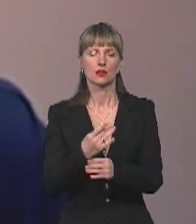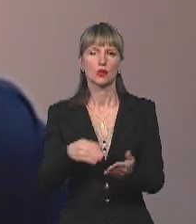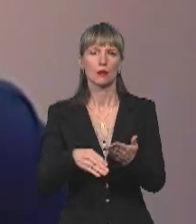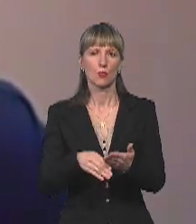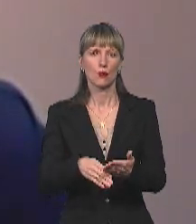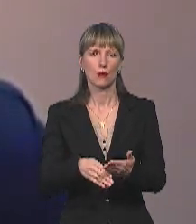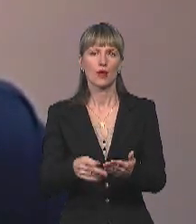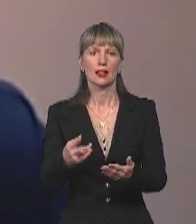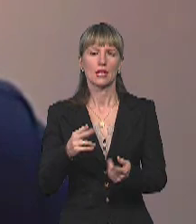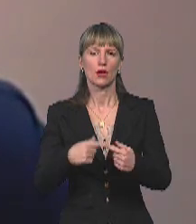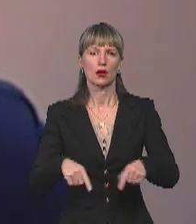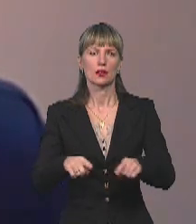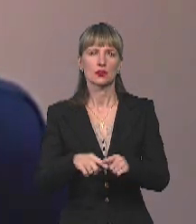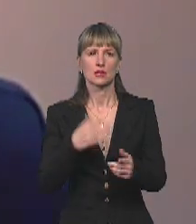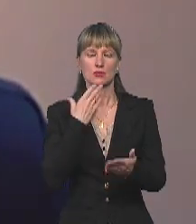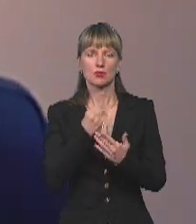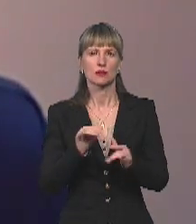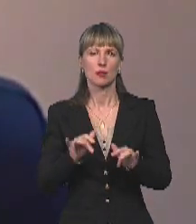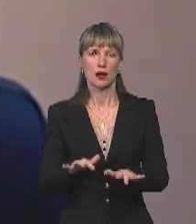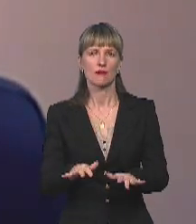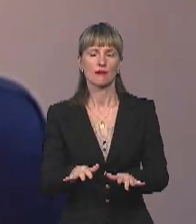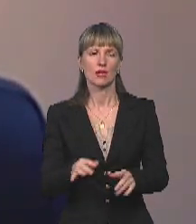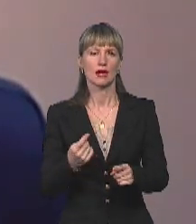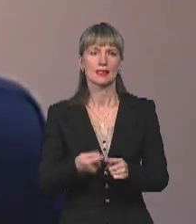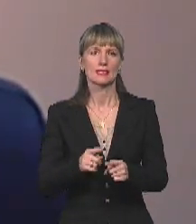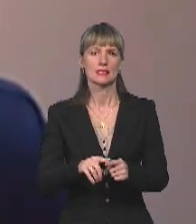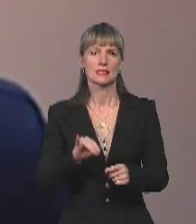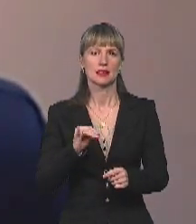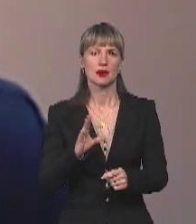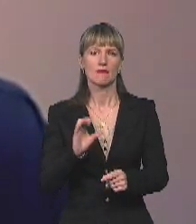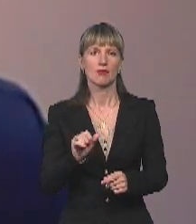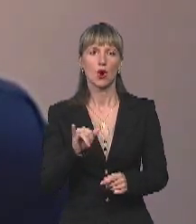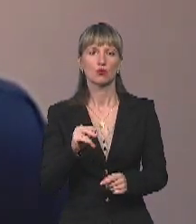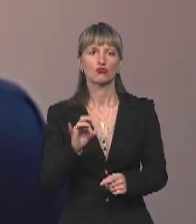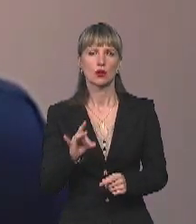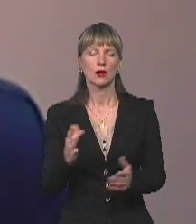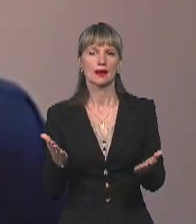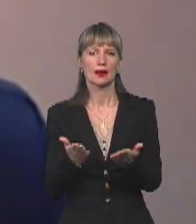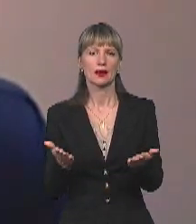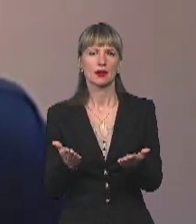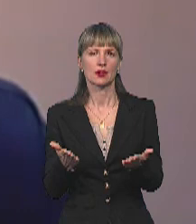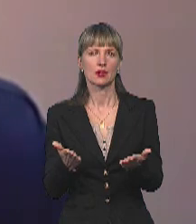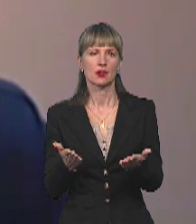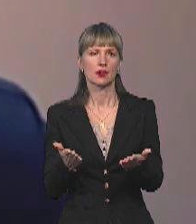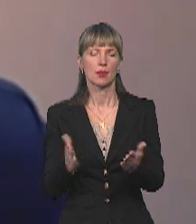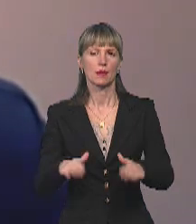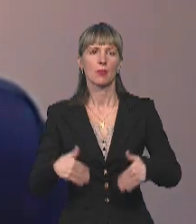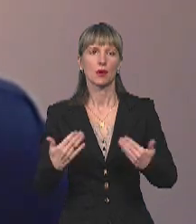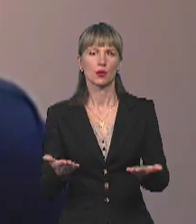для організації власної справи, це і ваучери, які ми